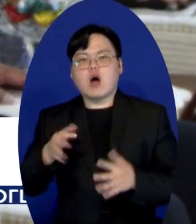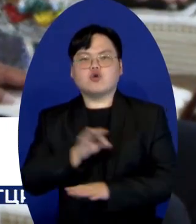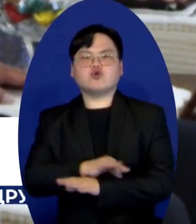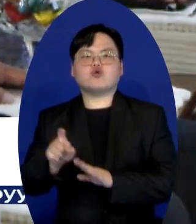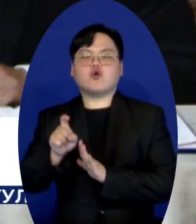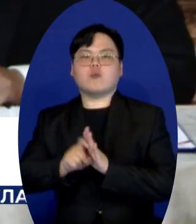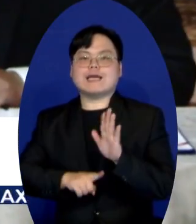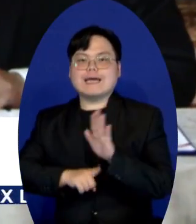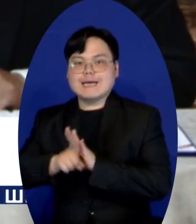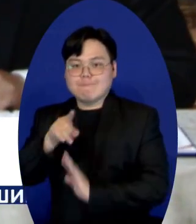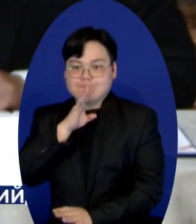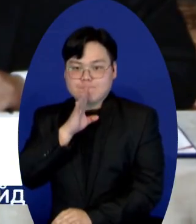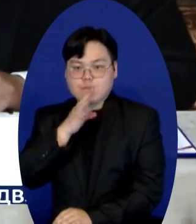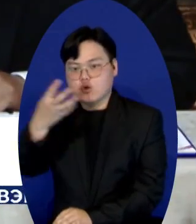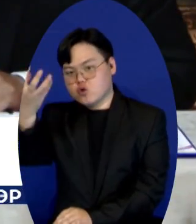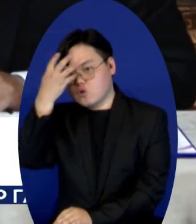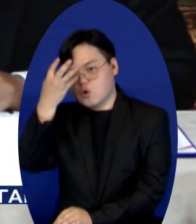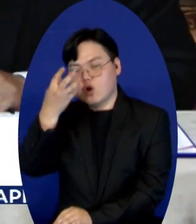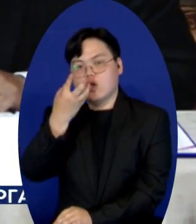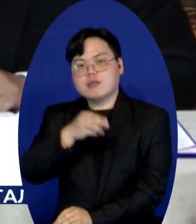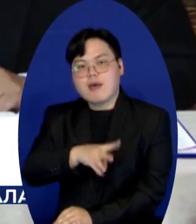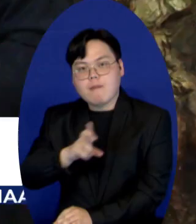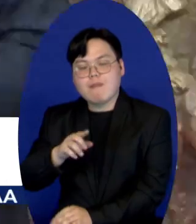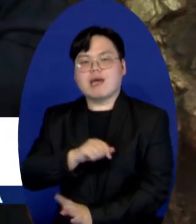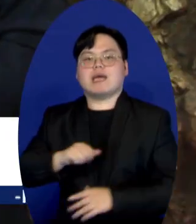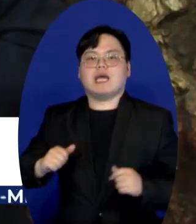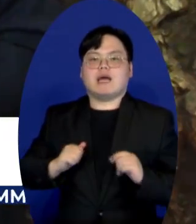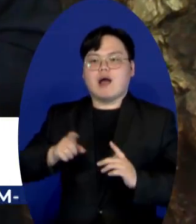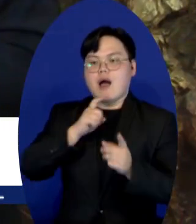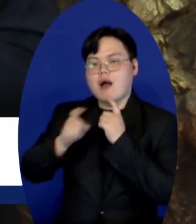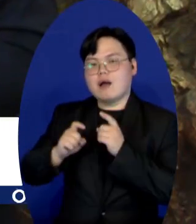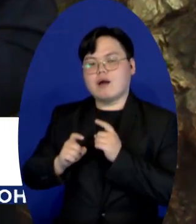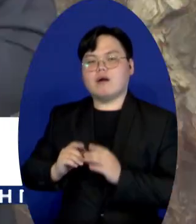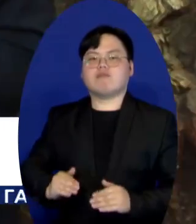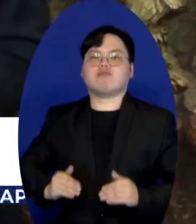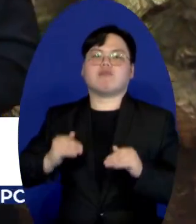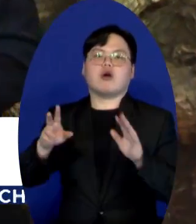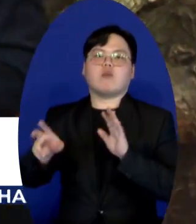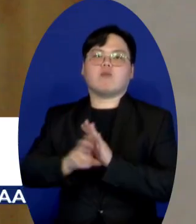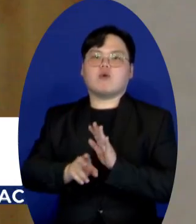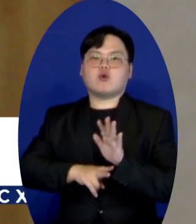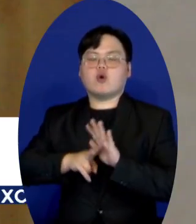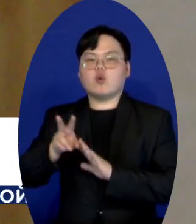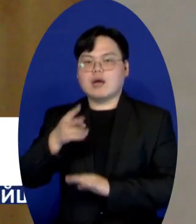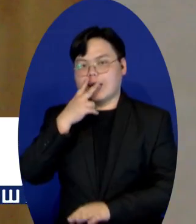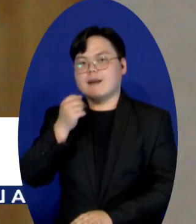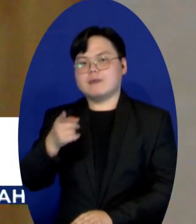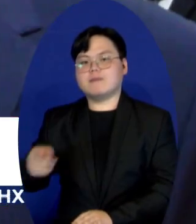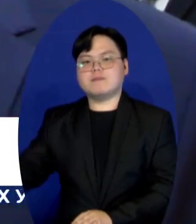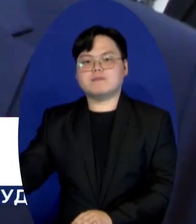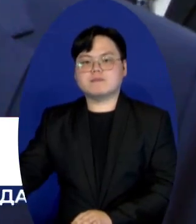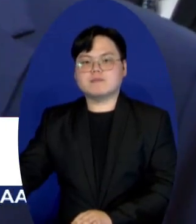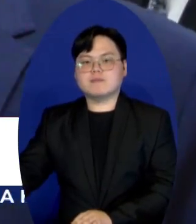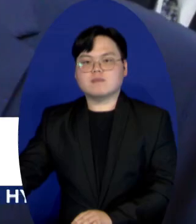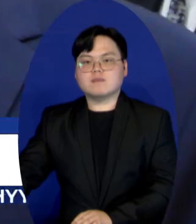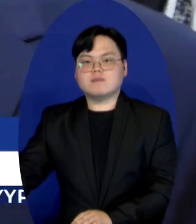хөтөлбөрийн эхлэл болно. Түүнчлэн төрийн болон төрийн бас байгууллага эргэл хоорондын харилцааж өргөжих боломжийг бий болголоо гэж үзэж байна.